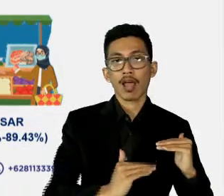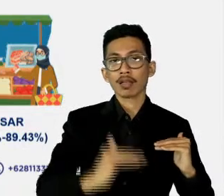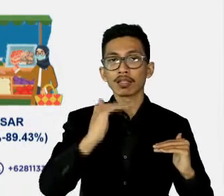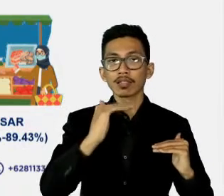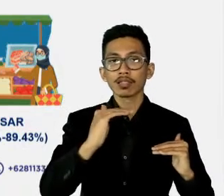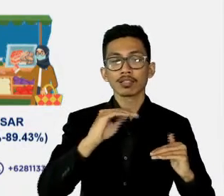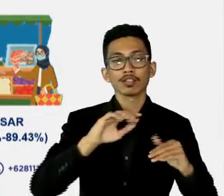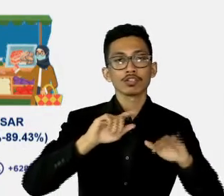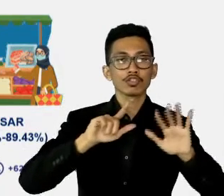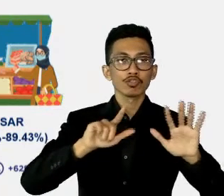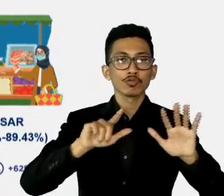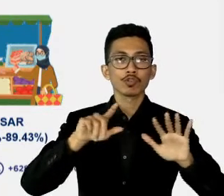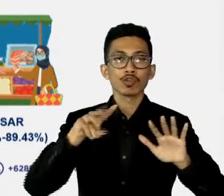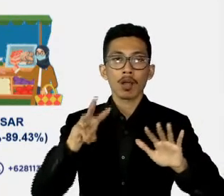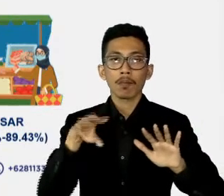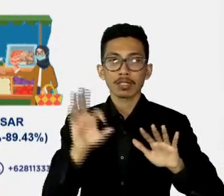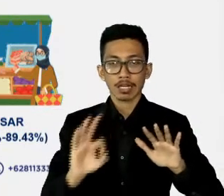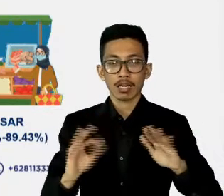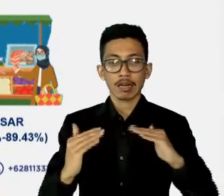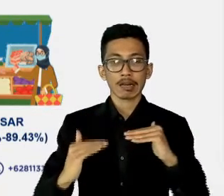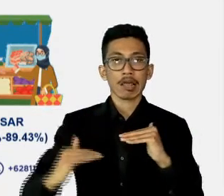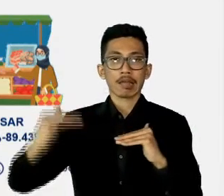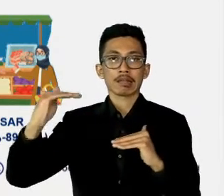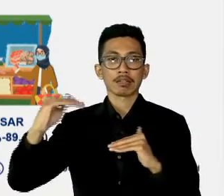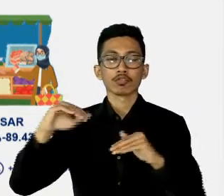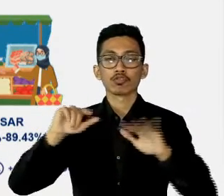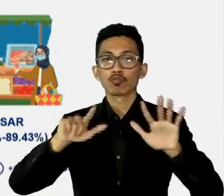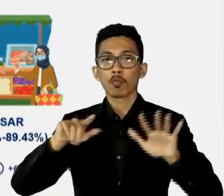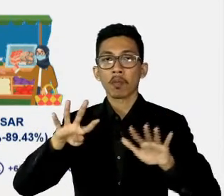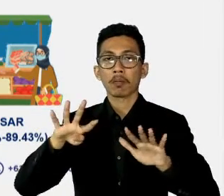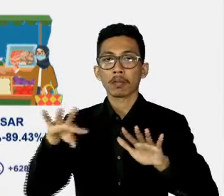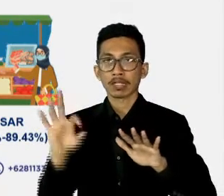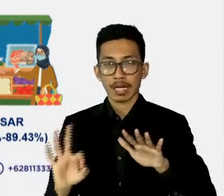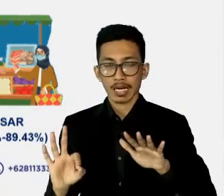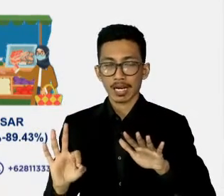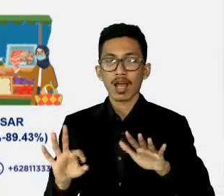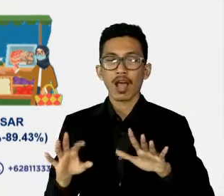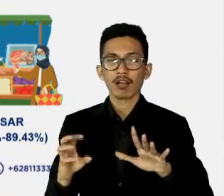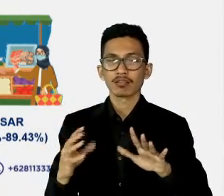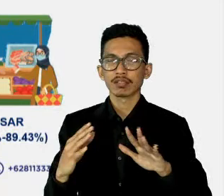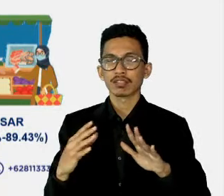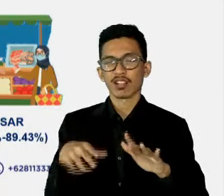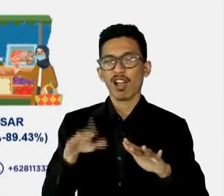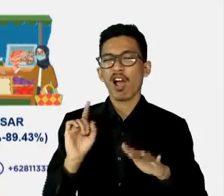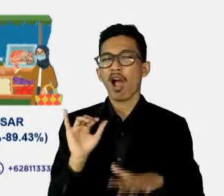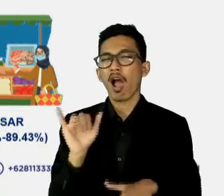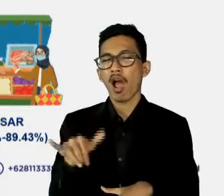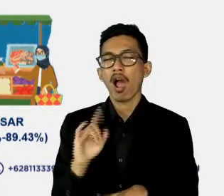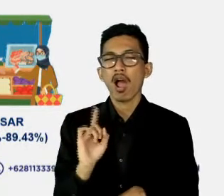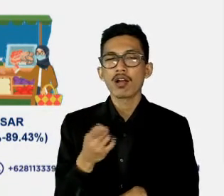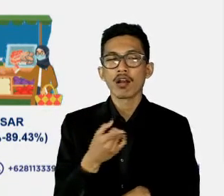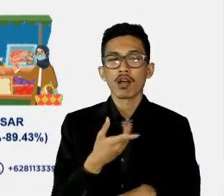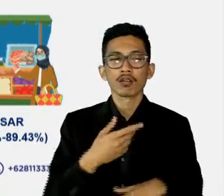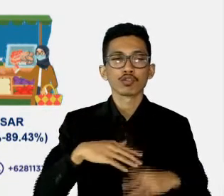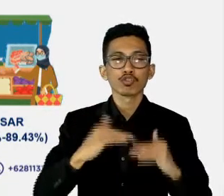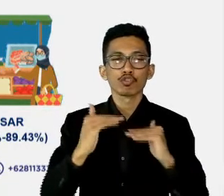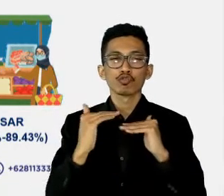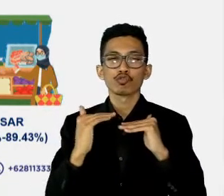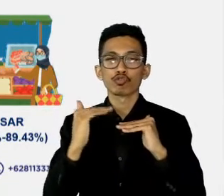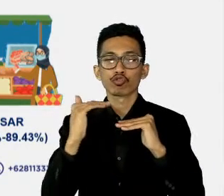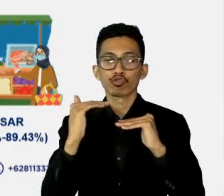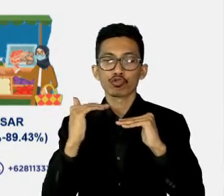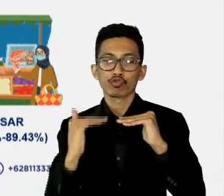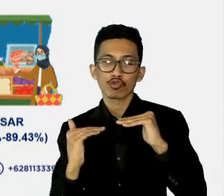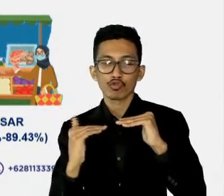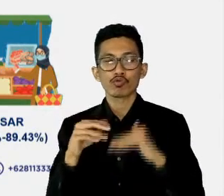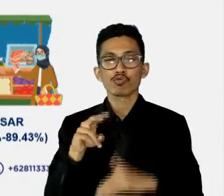patuh, kemudian naik 74%, namun memang pada pekan terakhir terjadi penurunan sekitar 72,71%, jadinya turun